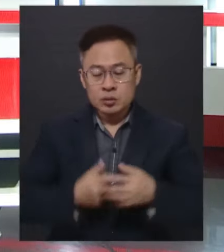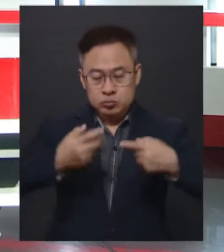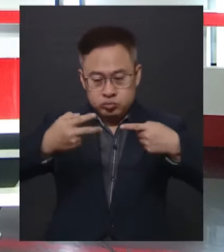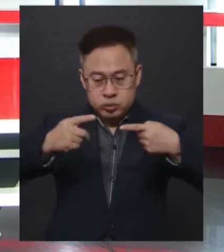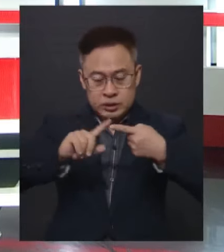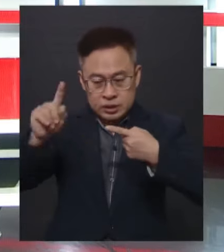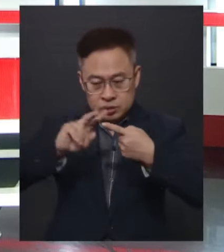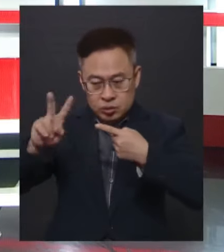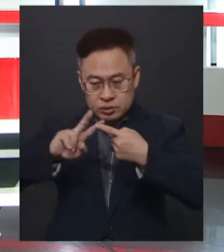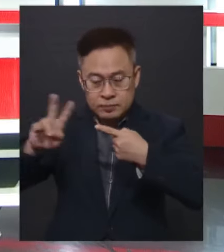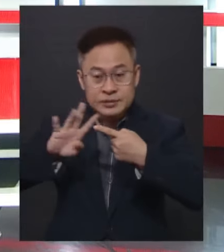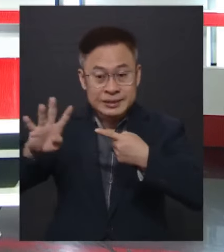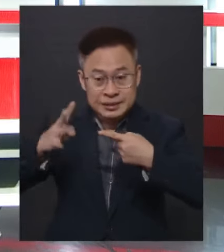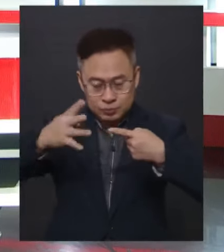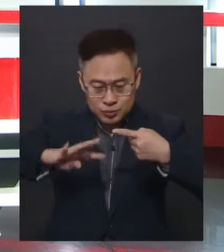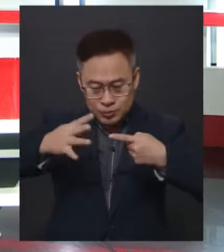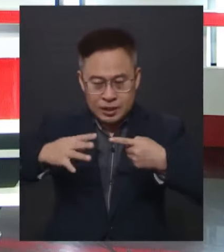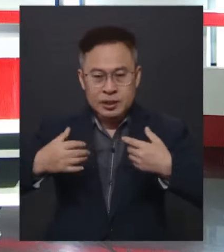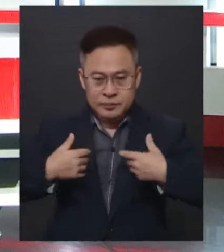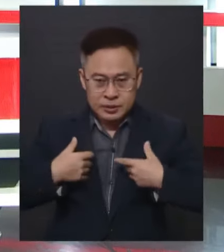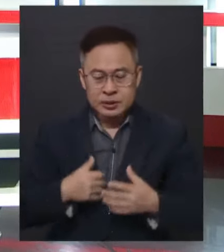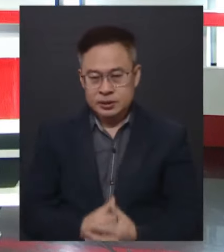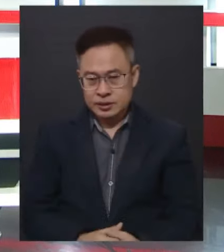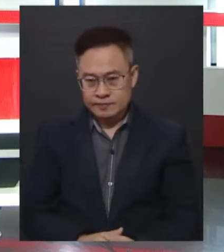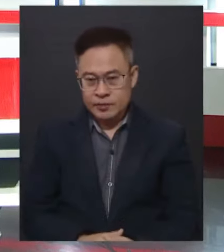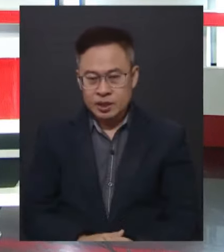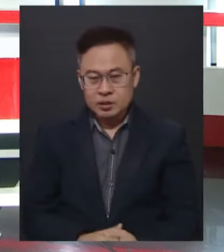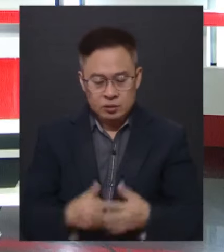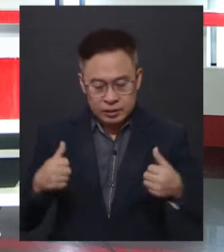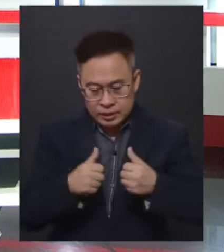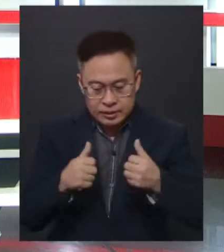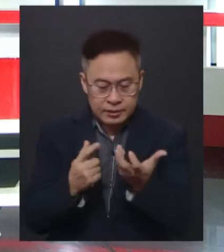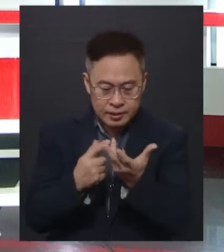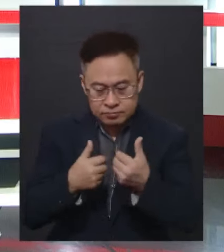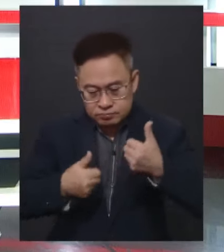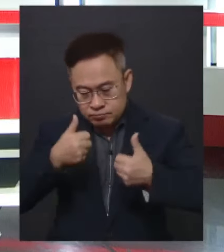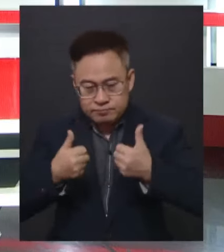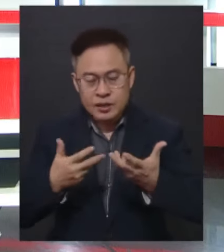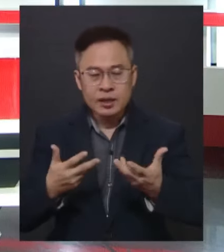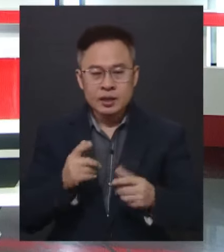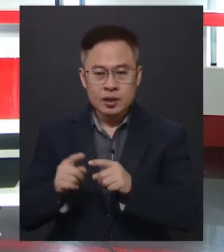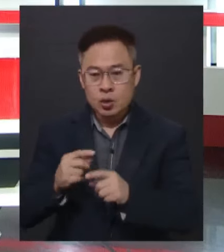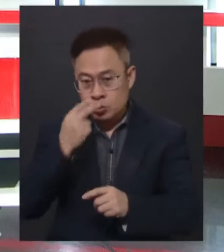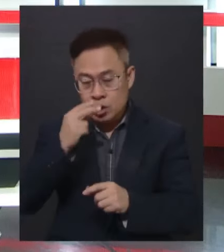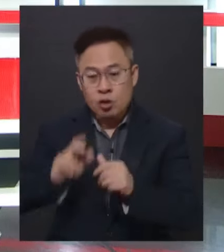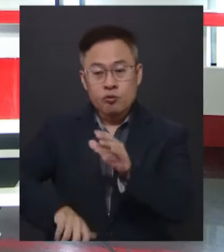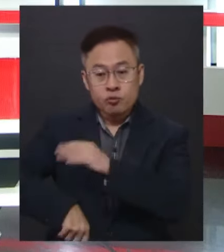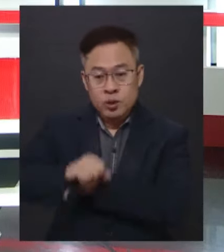ประเด็นคือเหมือนเป็นช่วงเวลาที่ต้องมาเจอกันเองด้วยนะคะก็ต้องมีการตัดแต้มกันเพราะฉะนั้นสนุกกันแน่นอนนะคะยังไงติดต